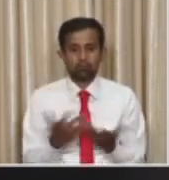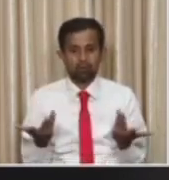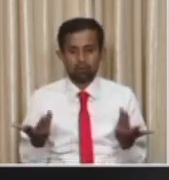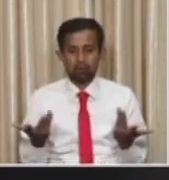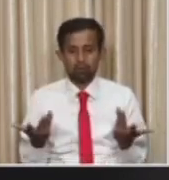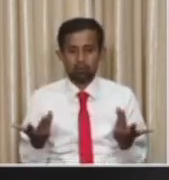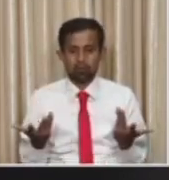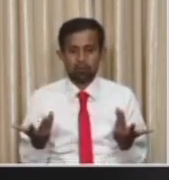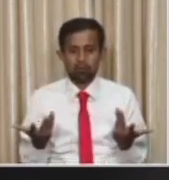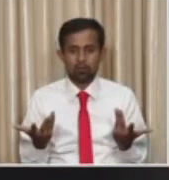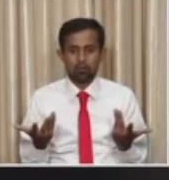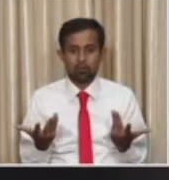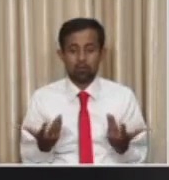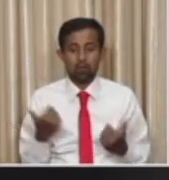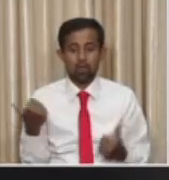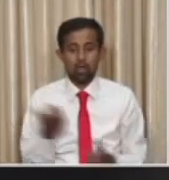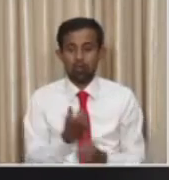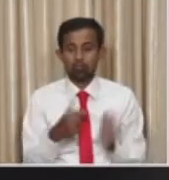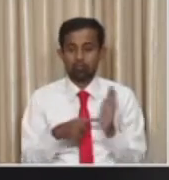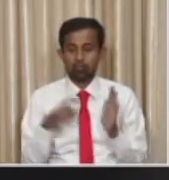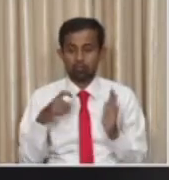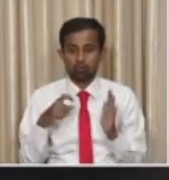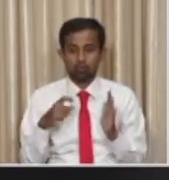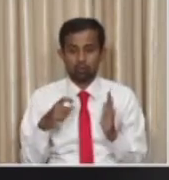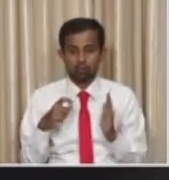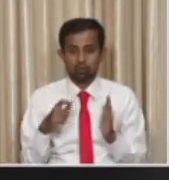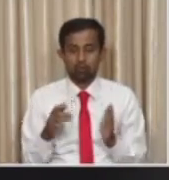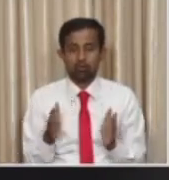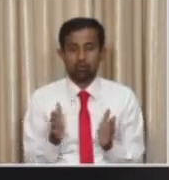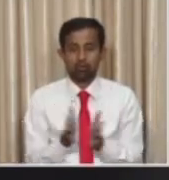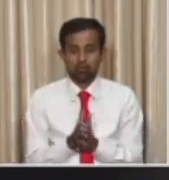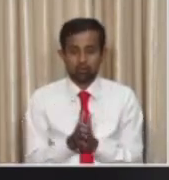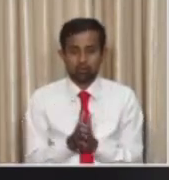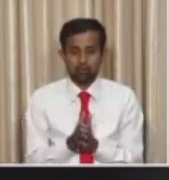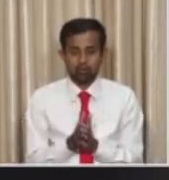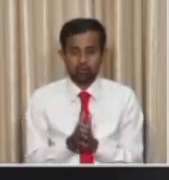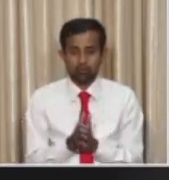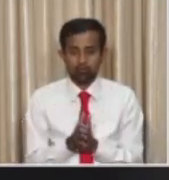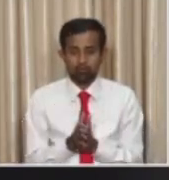ඒ නවීන තාක්ෂණික කටයුතු